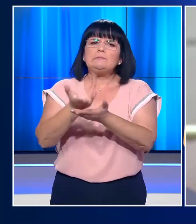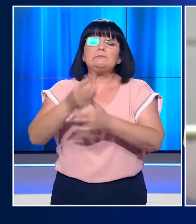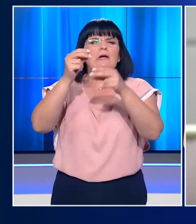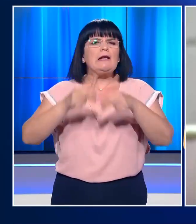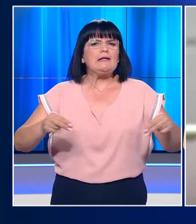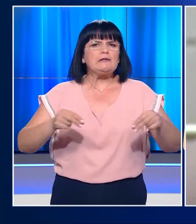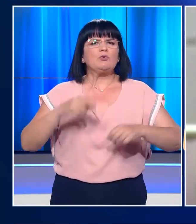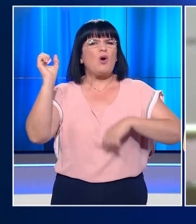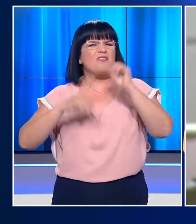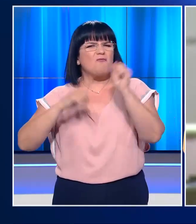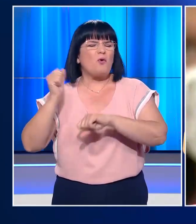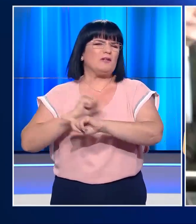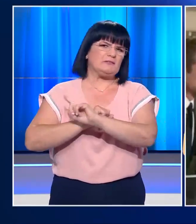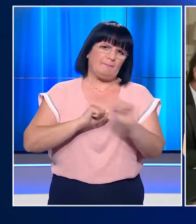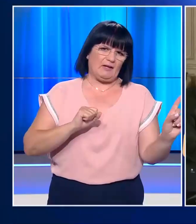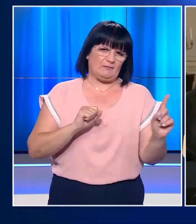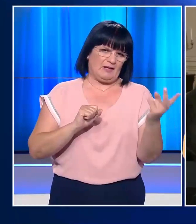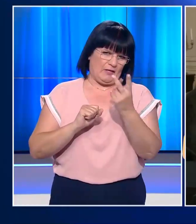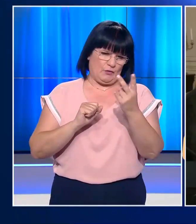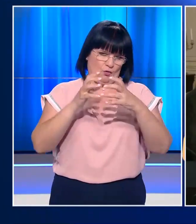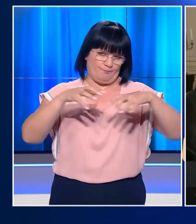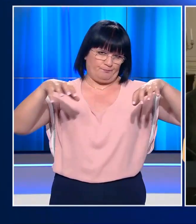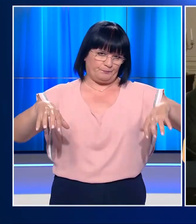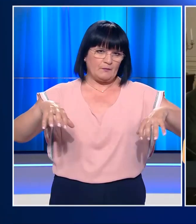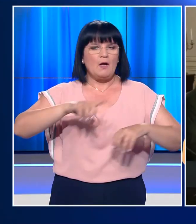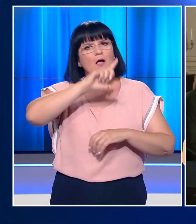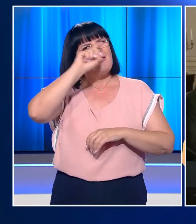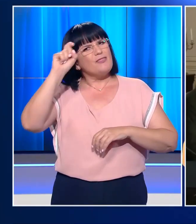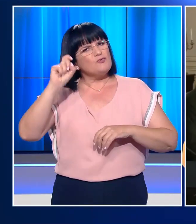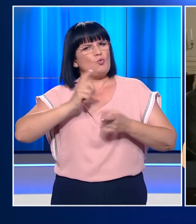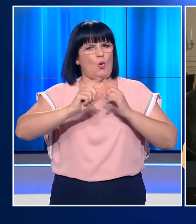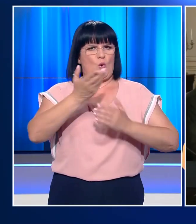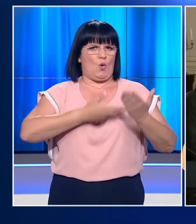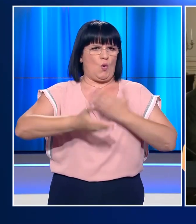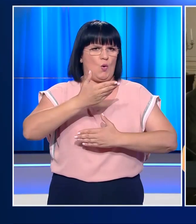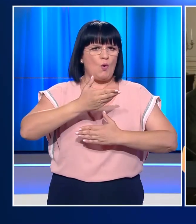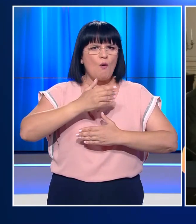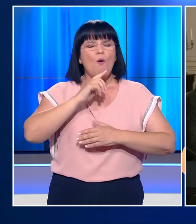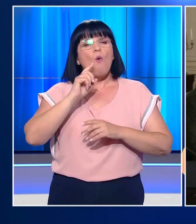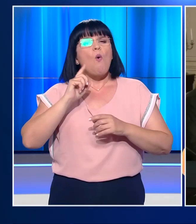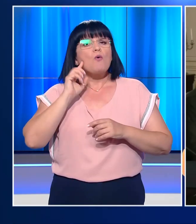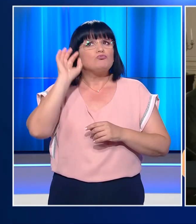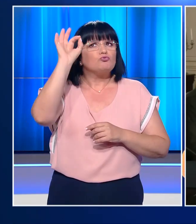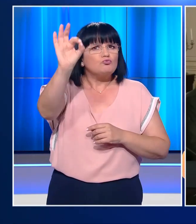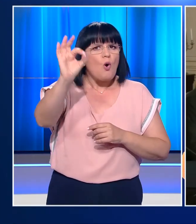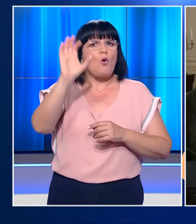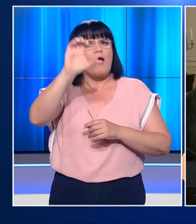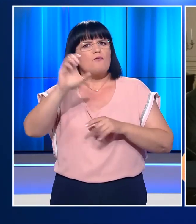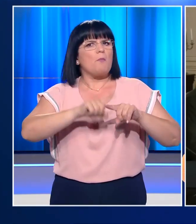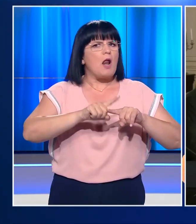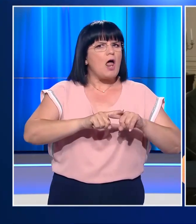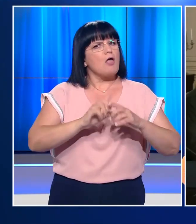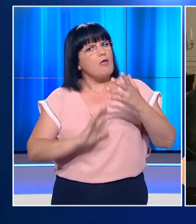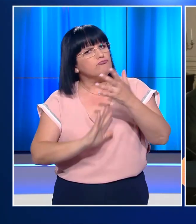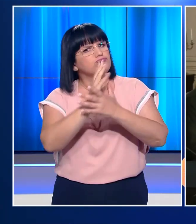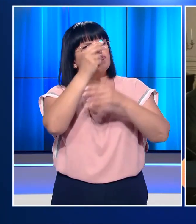τις αποστάσεις ανάμεσα στα δύο στρατόπεδα. Είναι μια δύσκολη διαπραγμάτευση. Διεκδικούμε ό,τι καλύτερο για την Ευρώπη και για την Ελλάδα. Αν